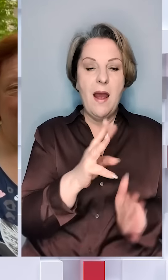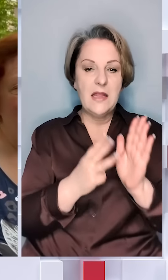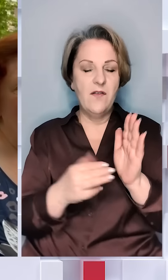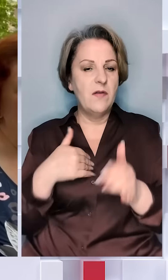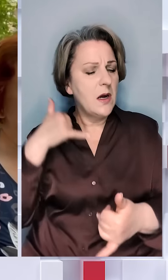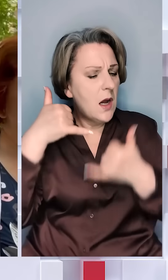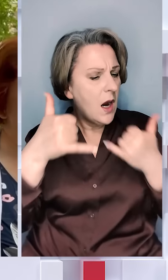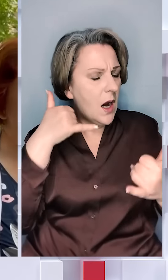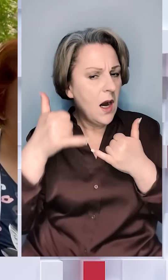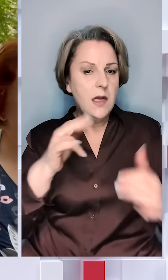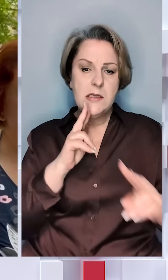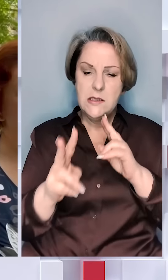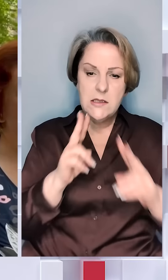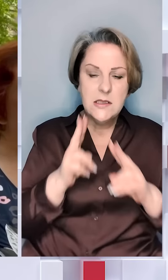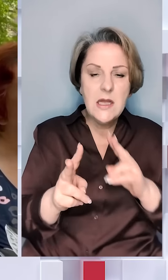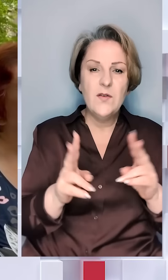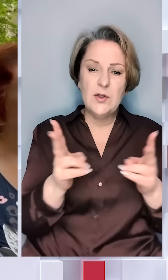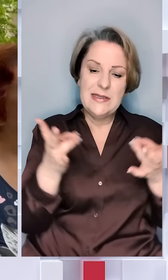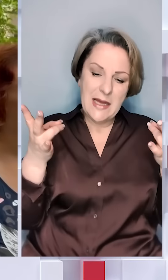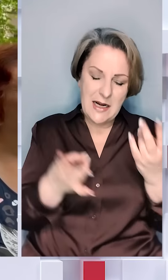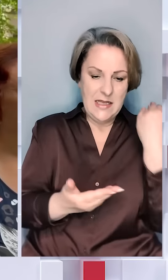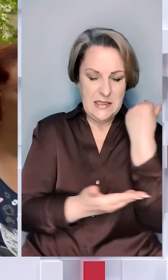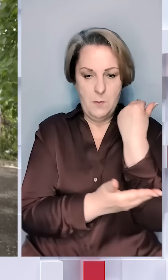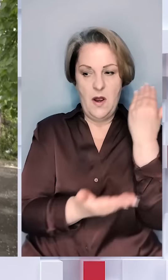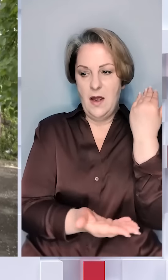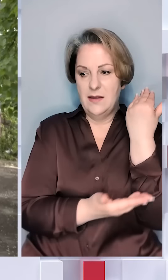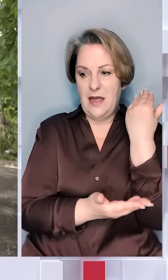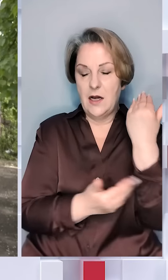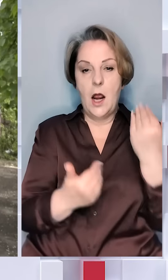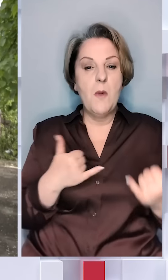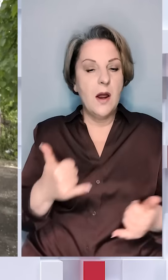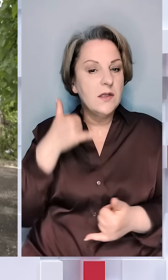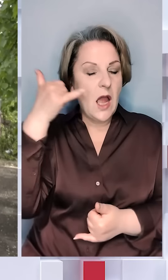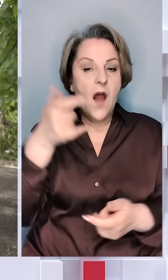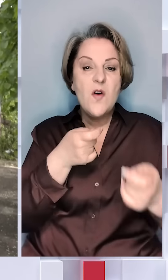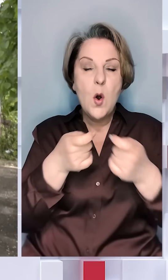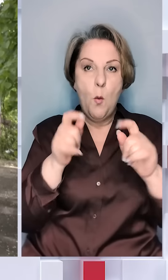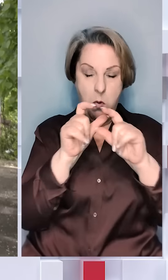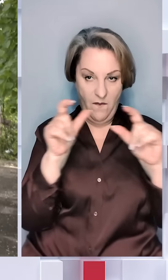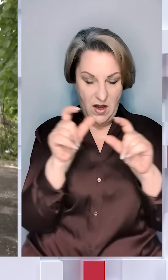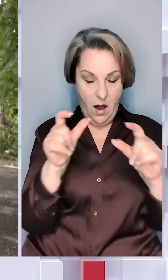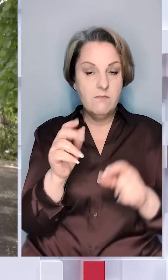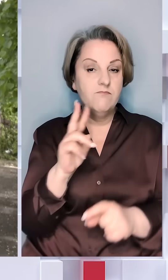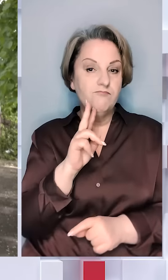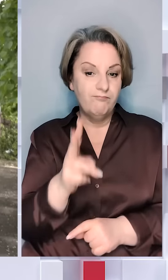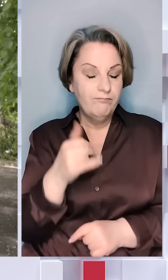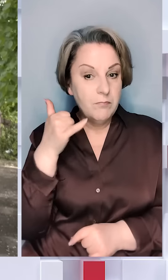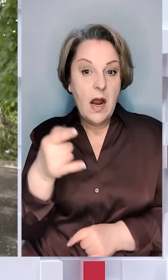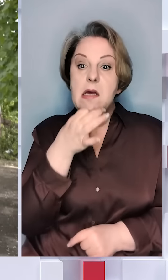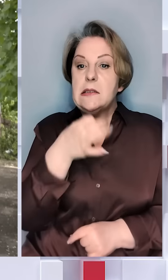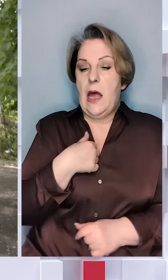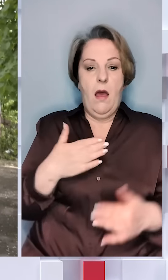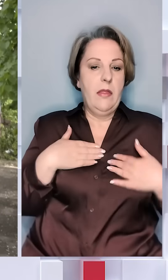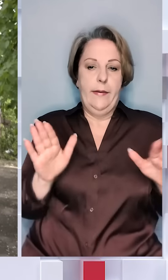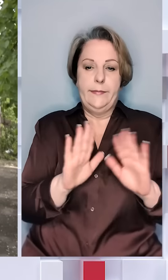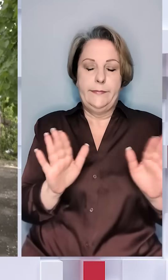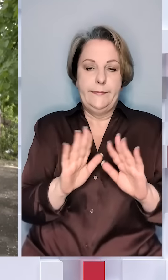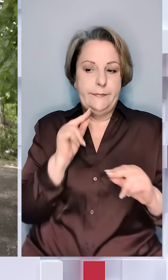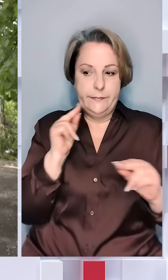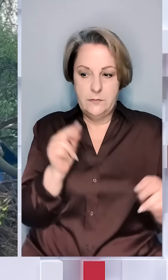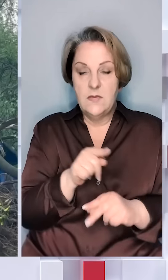мы залишали не одну заявку с приводу спилу цих дерев. Мы сегодня позвонили в управляющую компанию. Вони сказали, це не